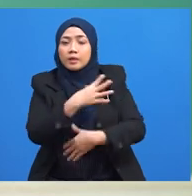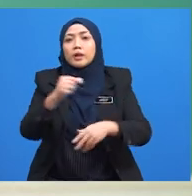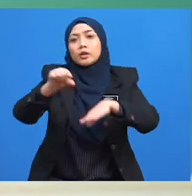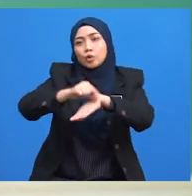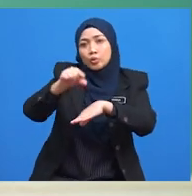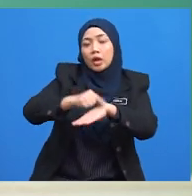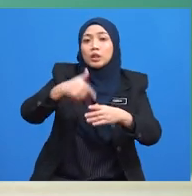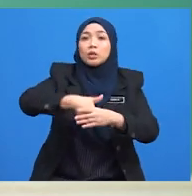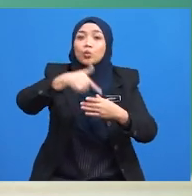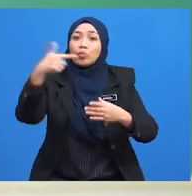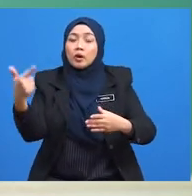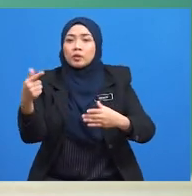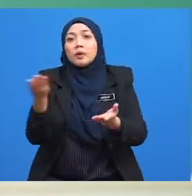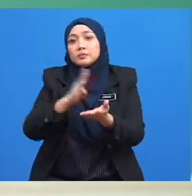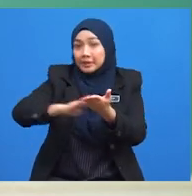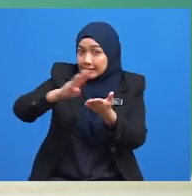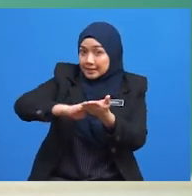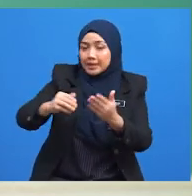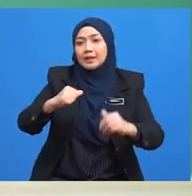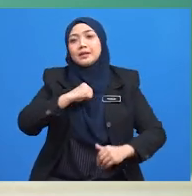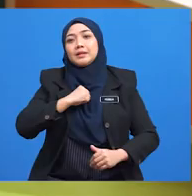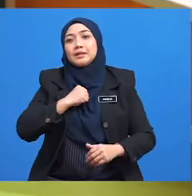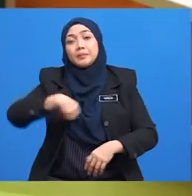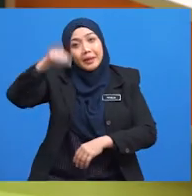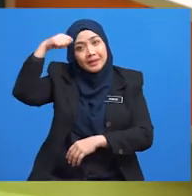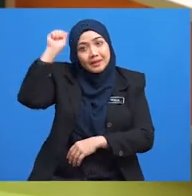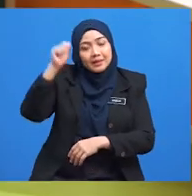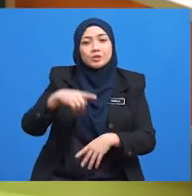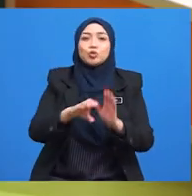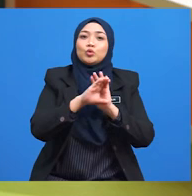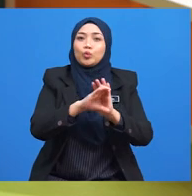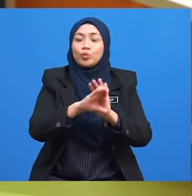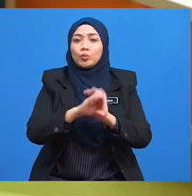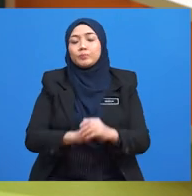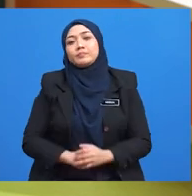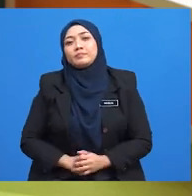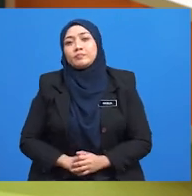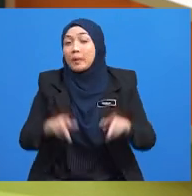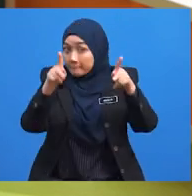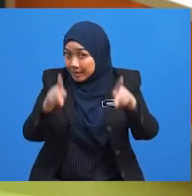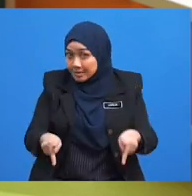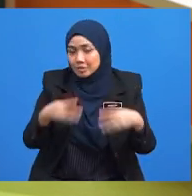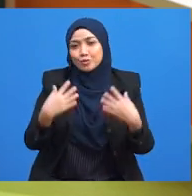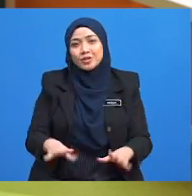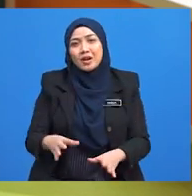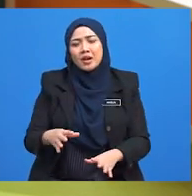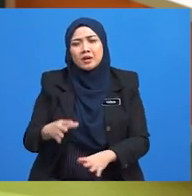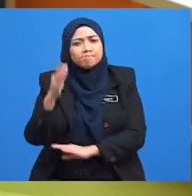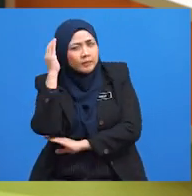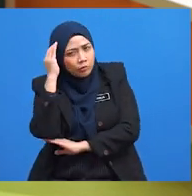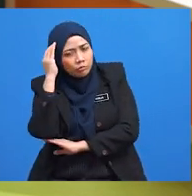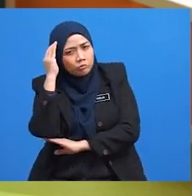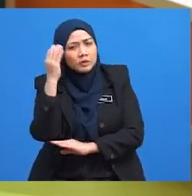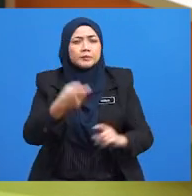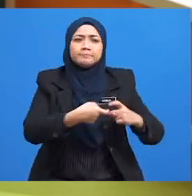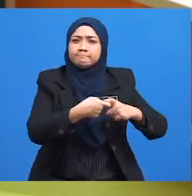kegunaan luar seperti membersihkan diri. Baiklah pelajar, sudah jelas bukan saling kebergantungan